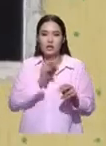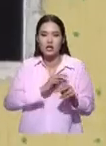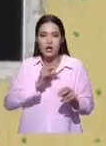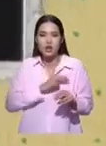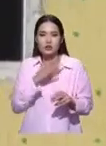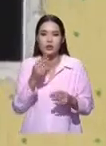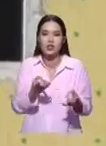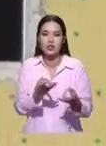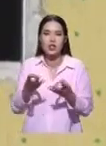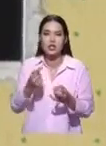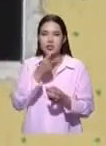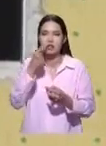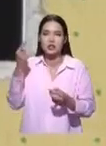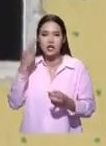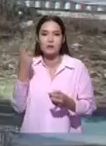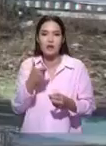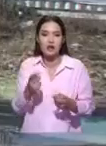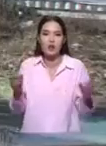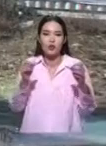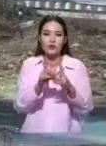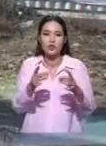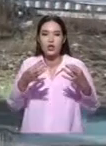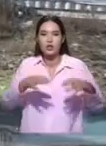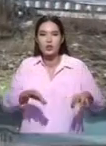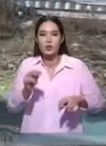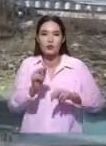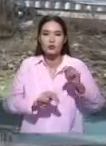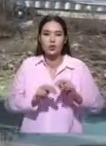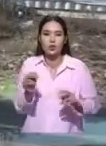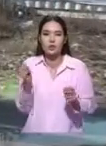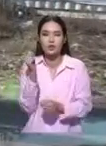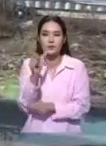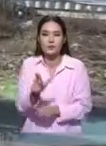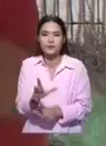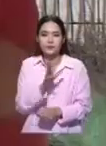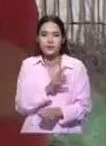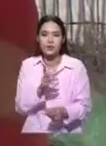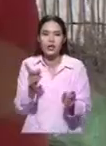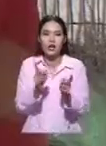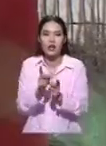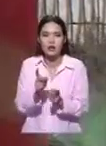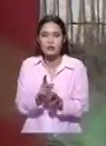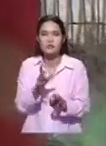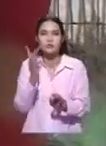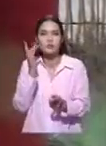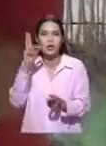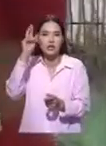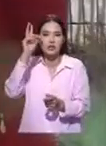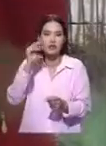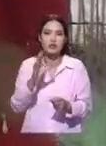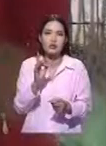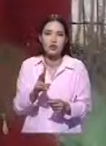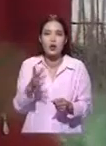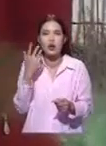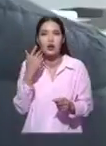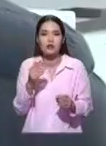ведутся. Недавно Акимат организовал встречу с дольщиками и застройщиками, чтобы жителям разъяснили причины. Но сроки сдачи городские власти регулировать